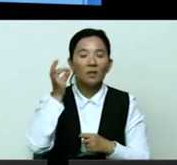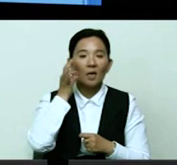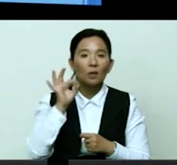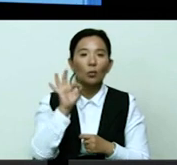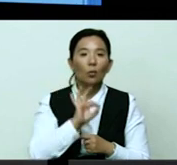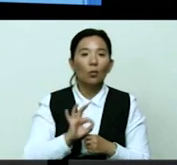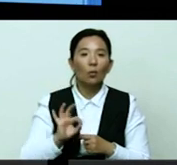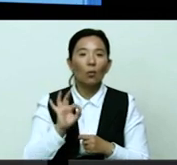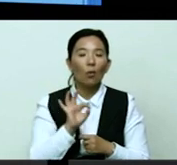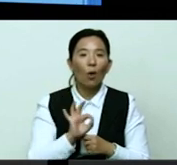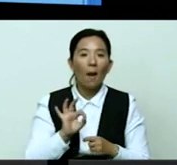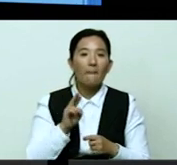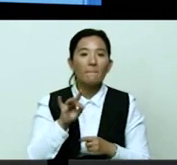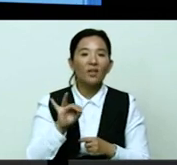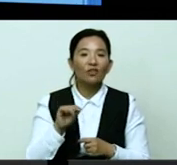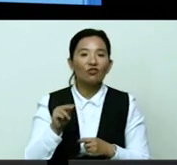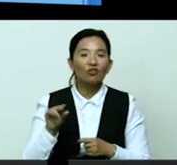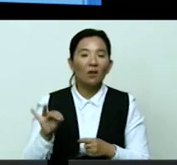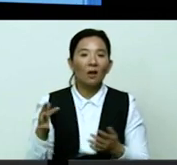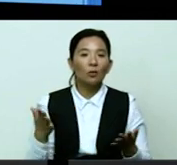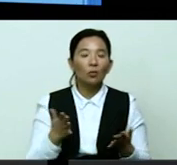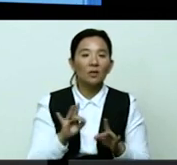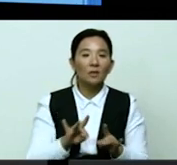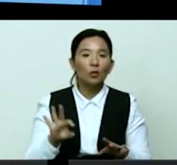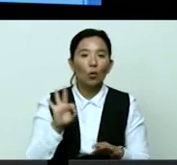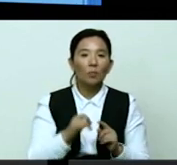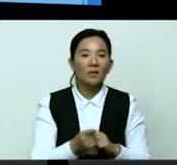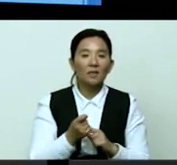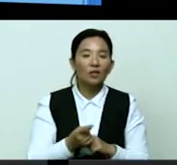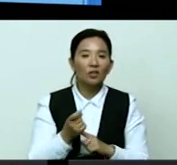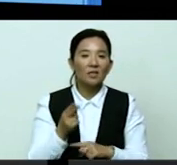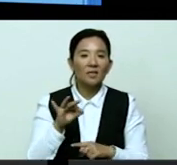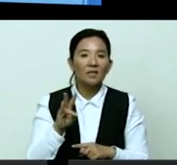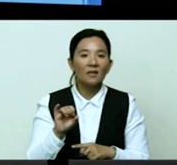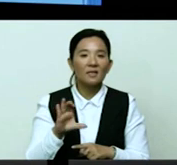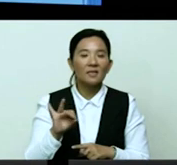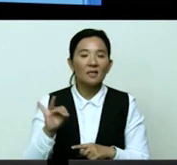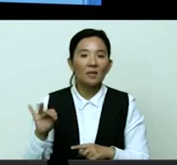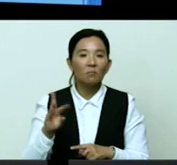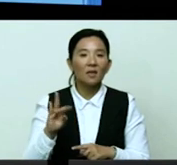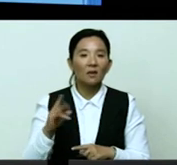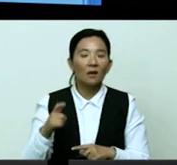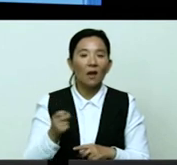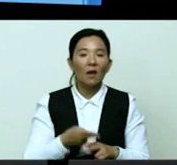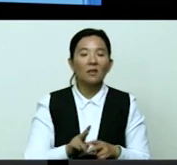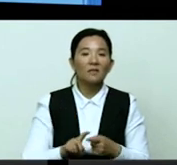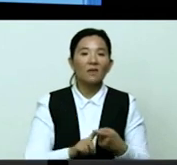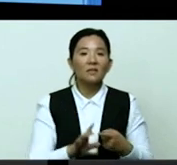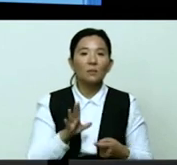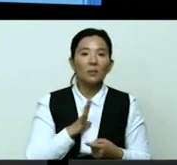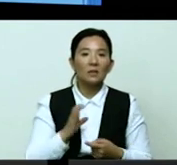о притче, которая рассказывает о происхождении династии Мингов. Это связано было